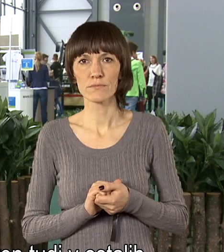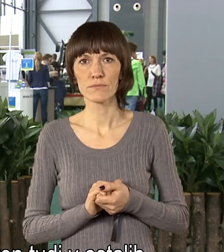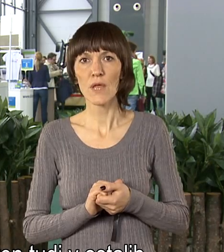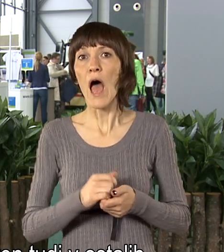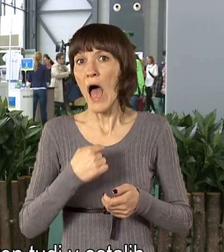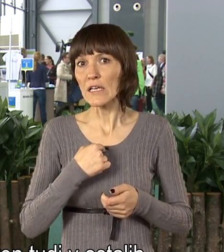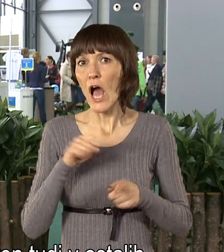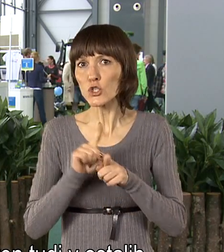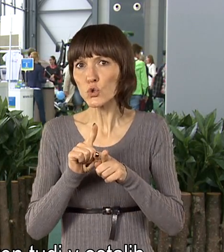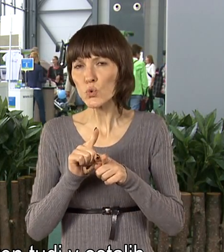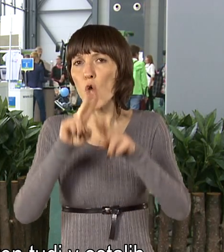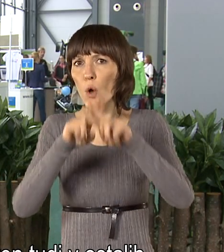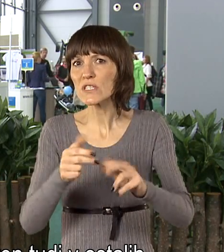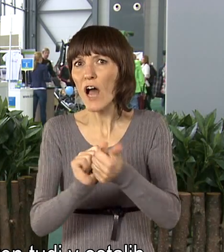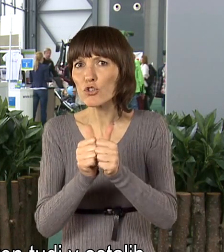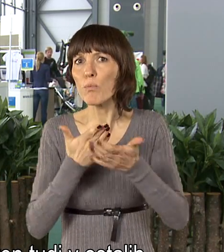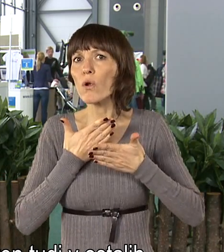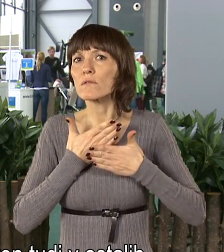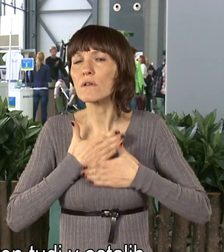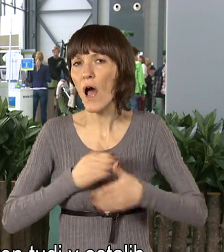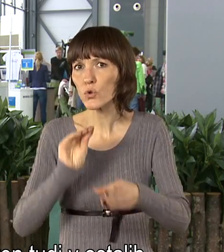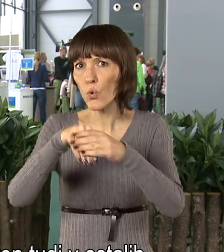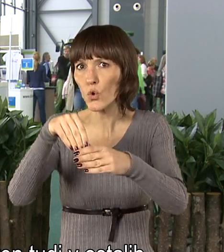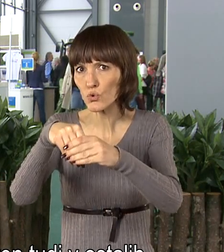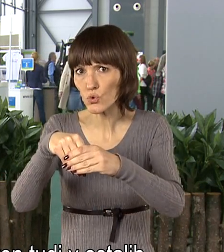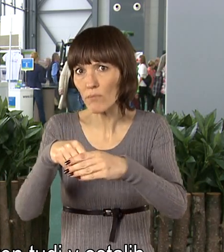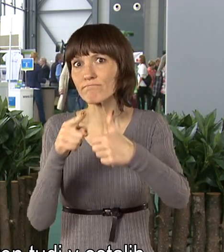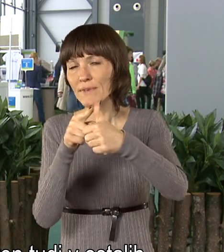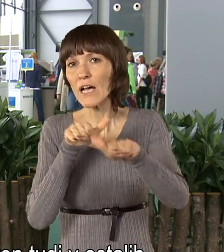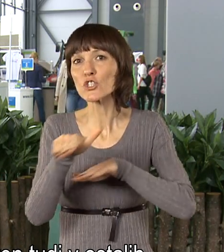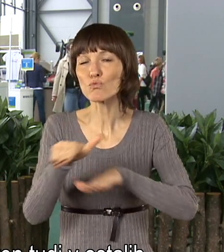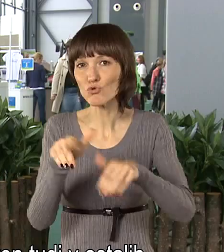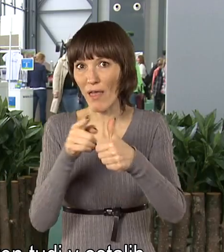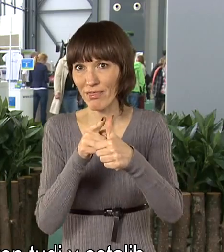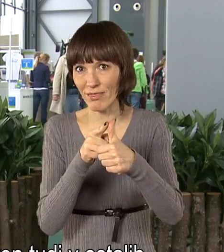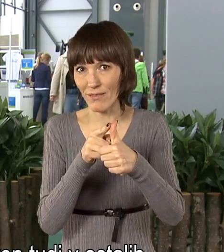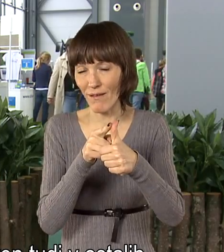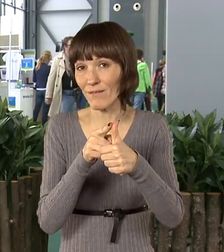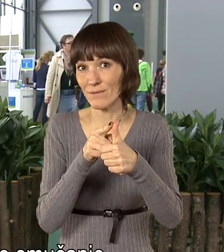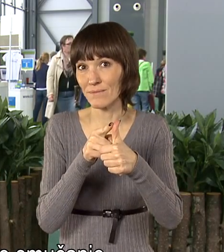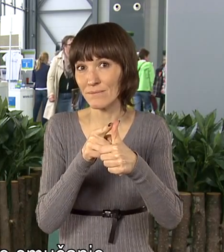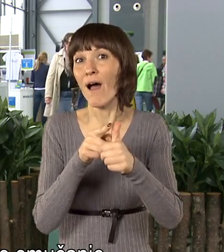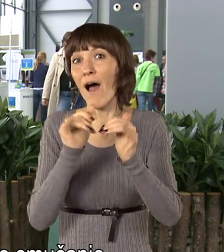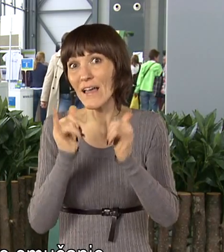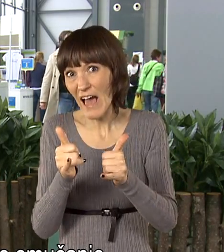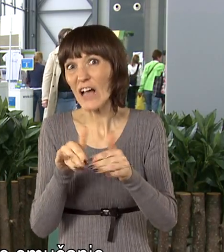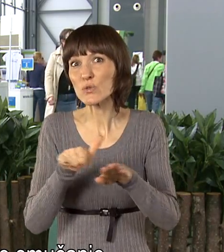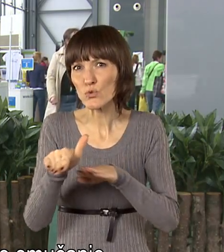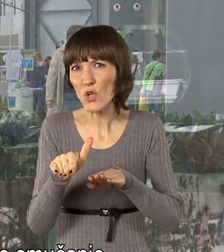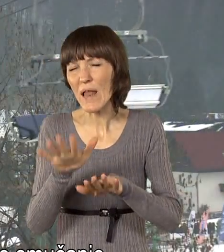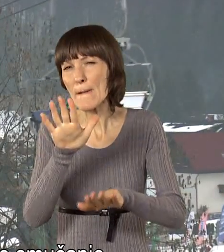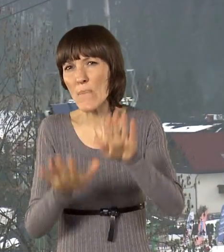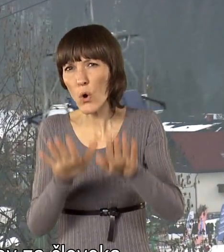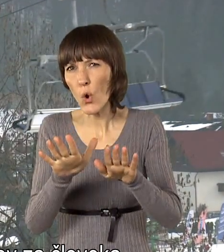Jasno, ostal sem pa dejaven tudi v ostalih športih, to je smučarija. Moram reči, da smučarija je verjetno